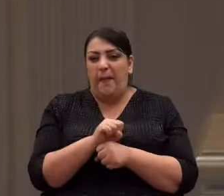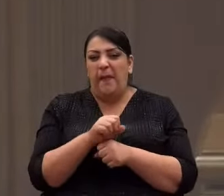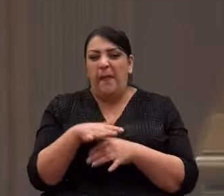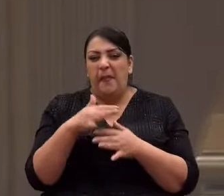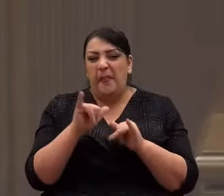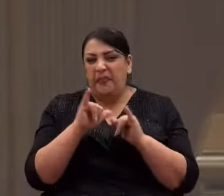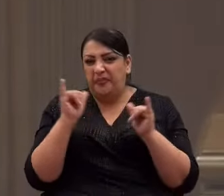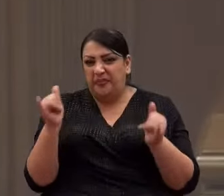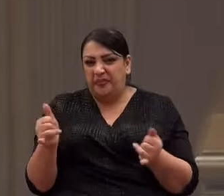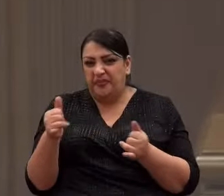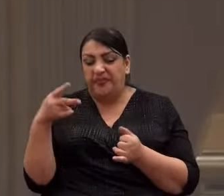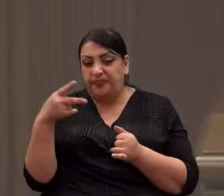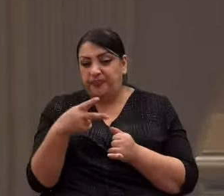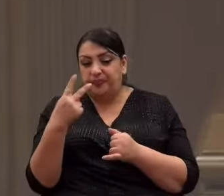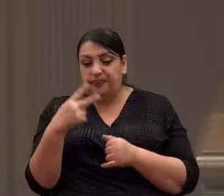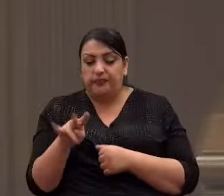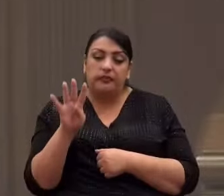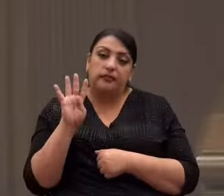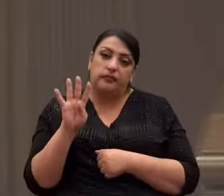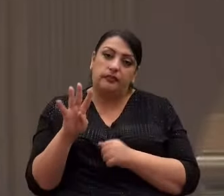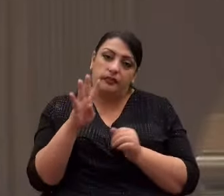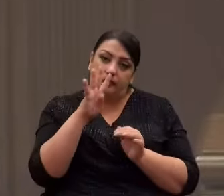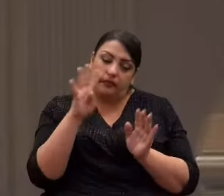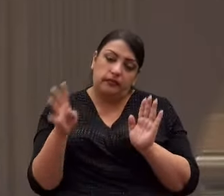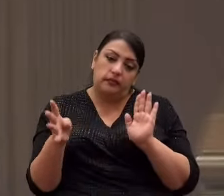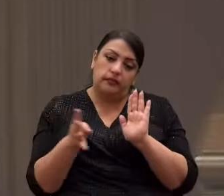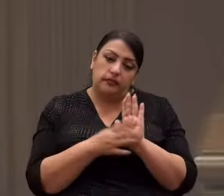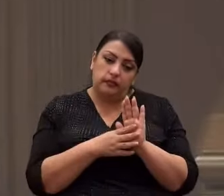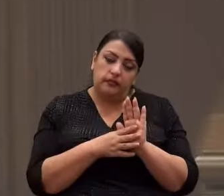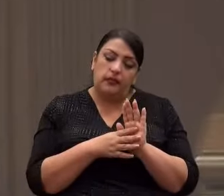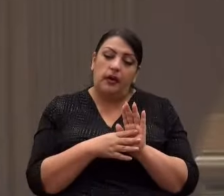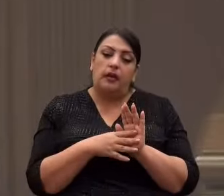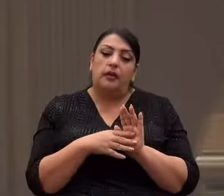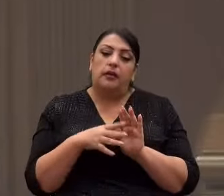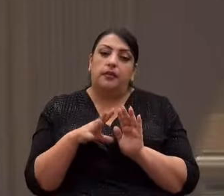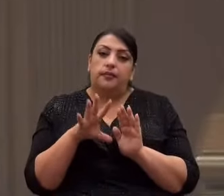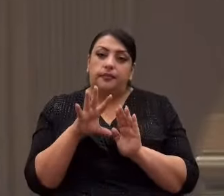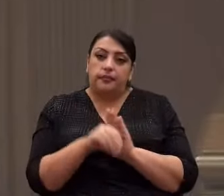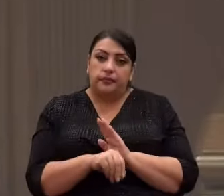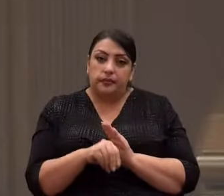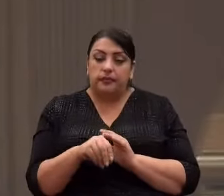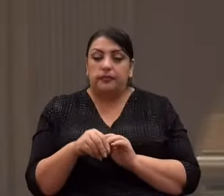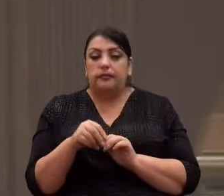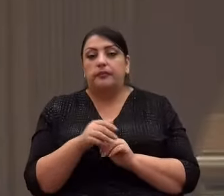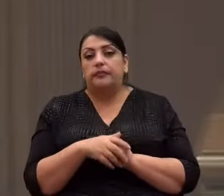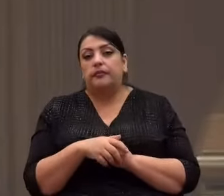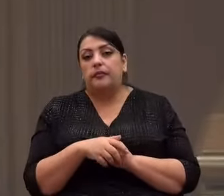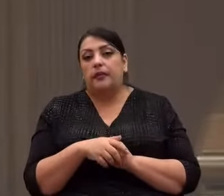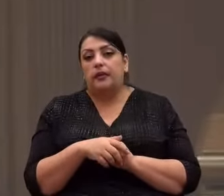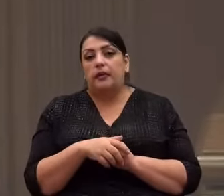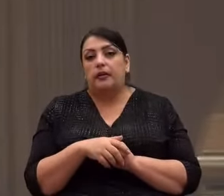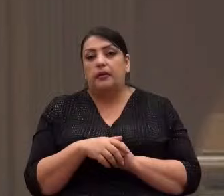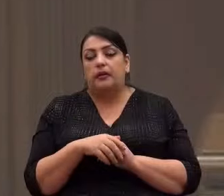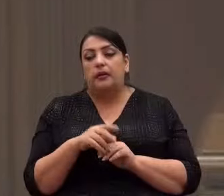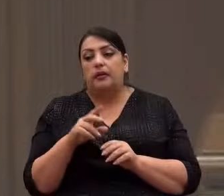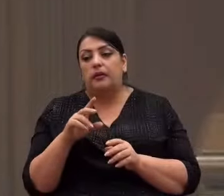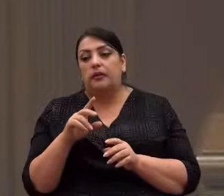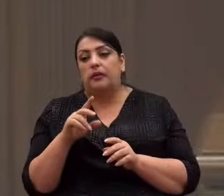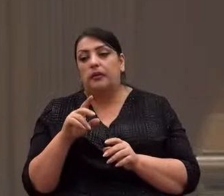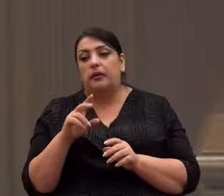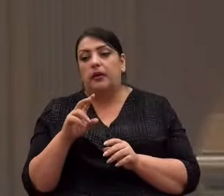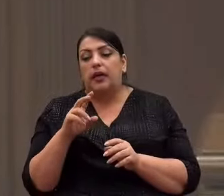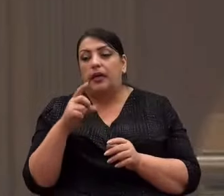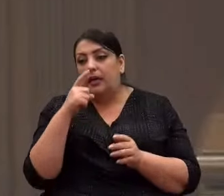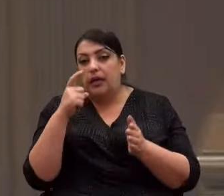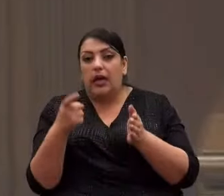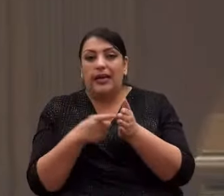Այսպես 2024 թվականի 9 ամիսների ընթացքում դատախազների կողմից ոչ ռեաբիլիտացիոն հիմքերով քրեական հետապնդումը